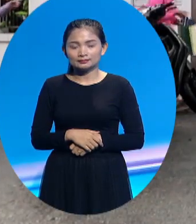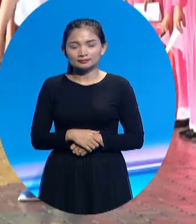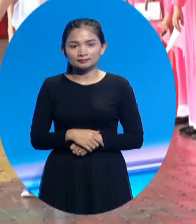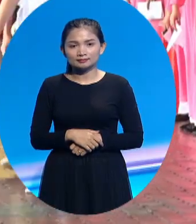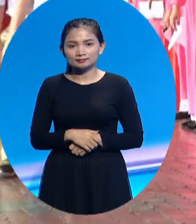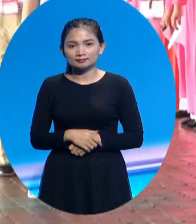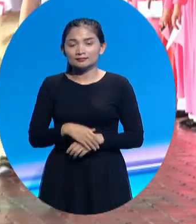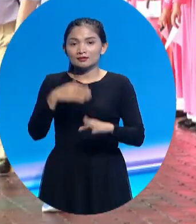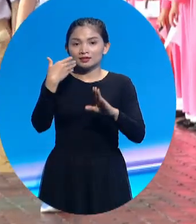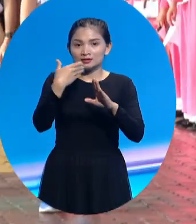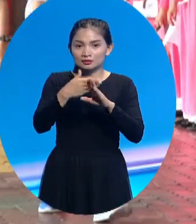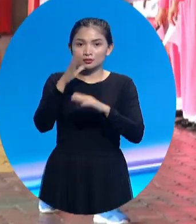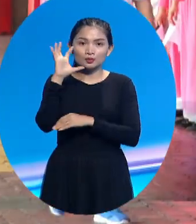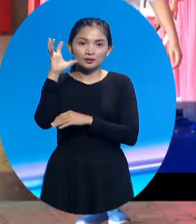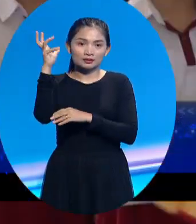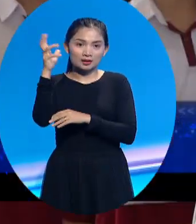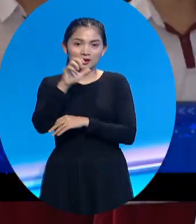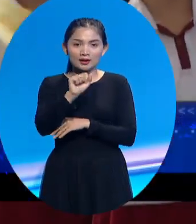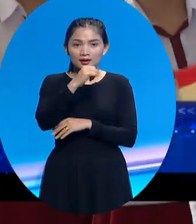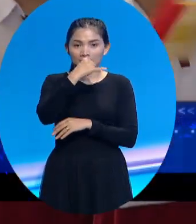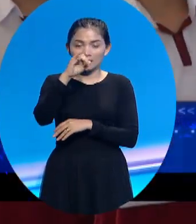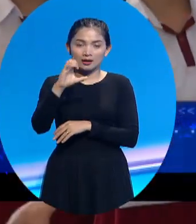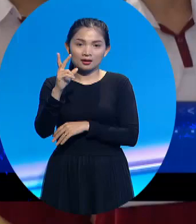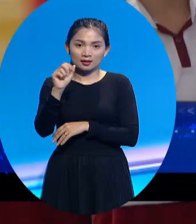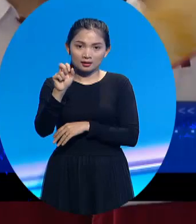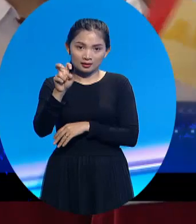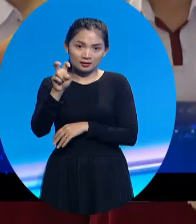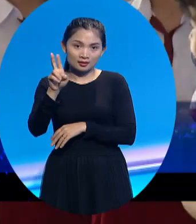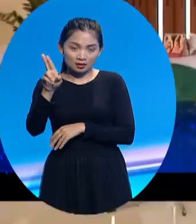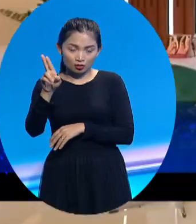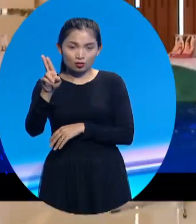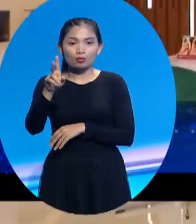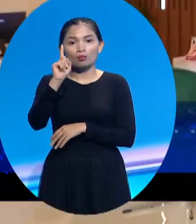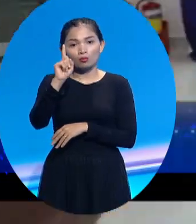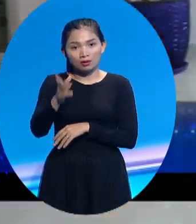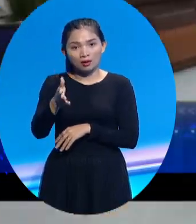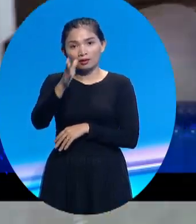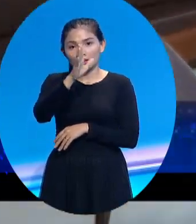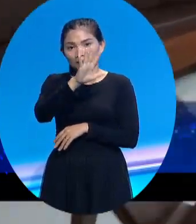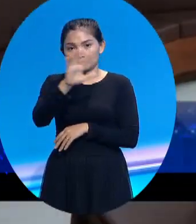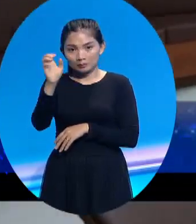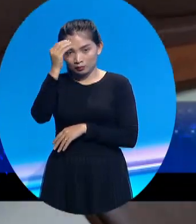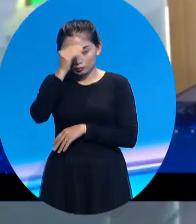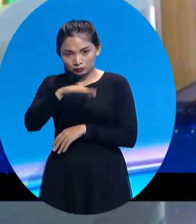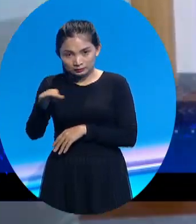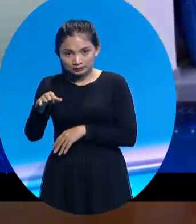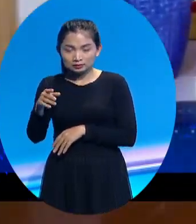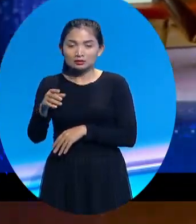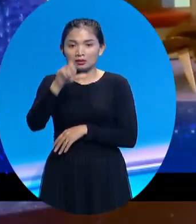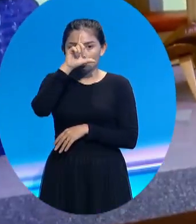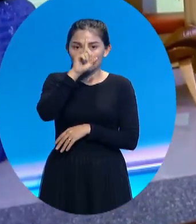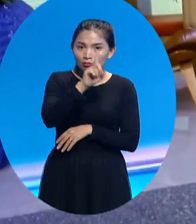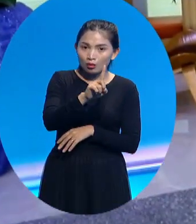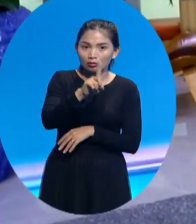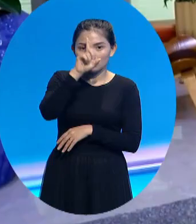khai giảng năm học mới, trường quốc tế Á Châu ASEAN School đón hơn 1.500 học sinh đầu cấp từ các khối lớp 1, 6, 10. Năm học